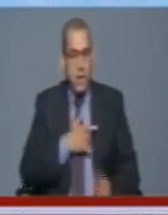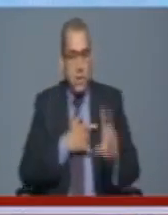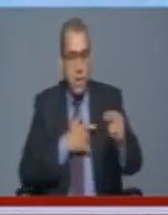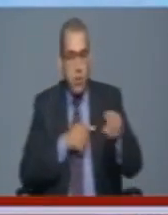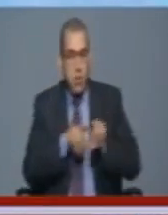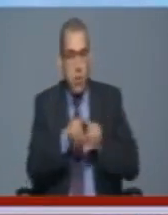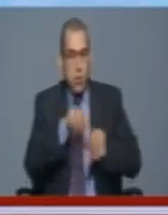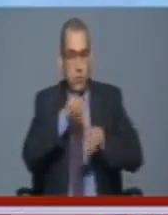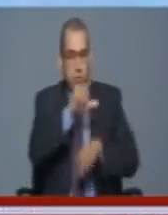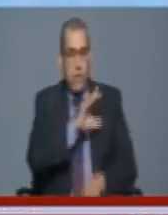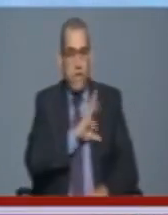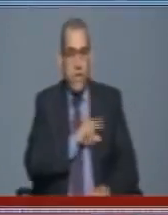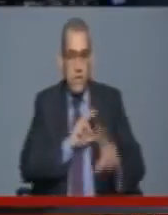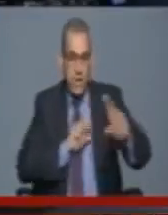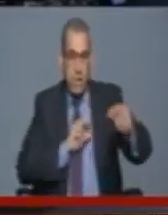أشقاؤنا الفلسطينيون.